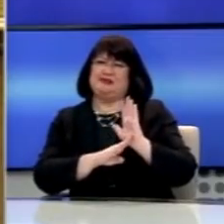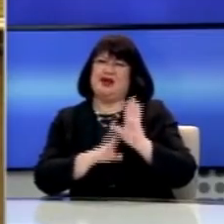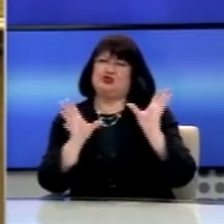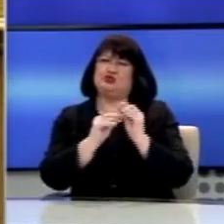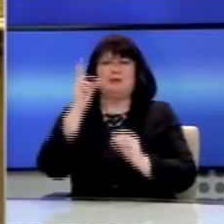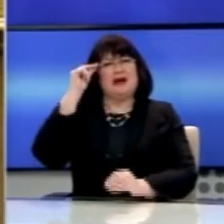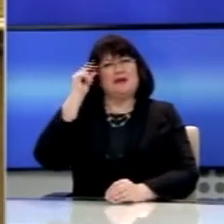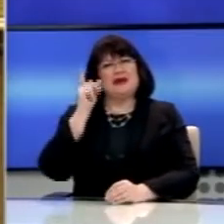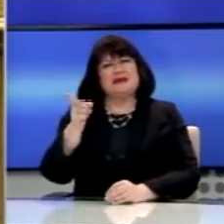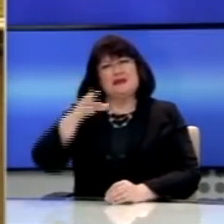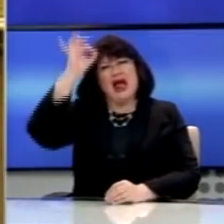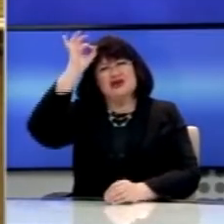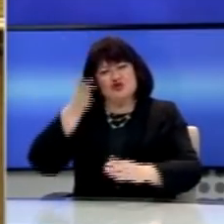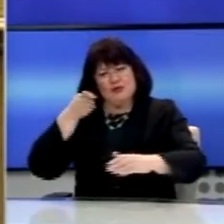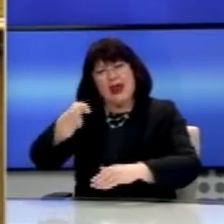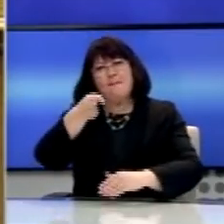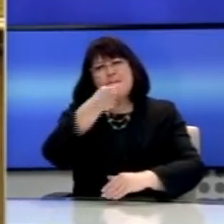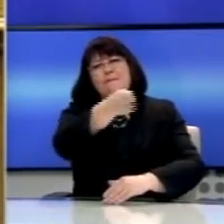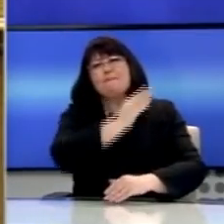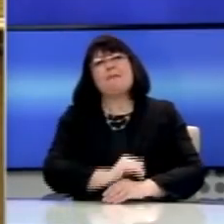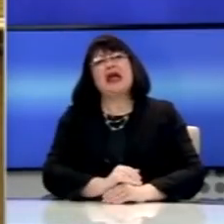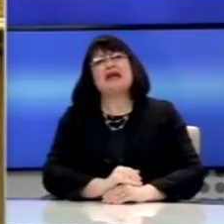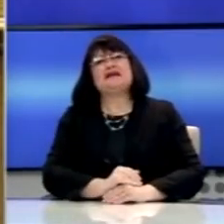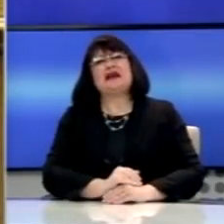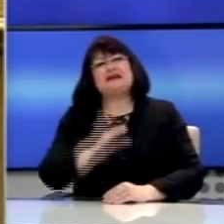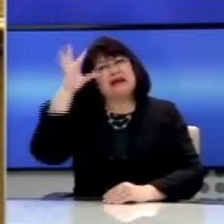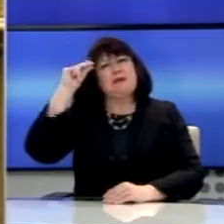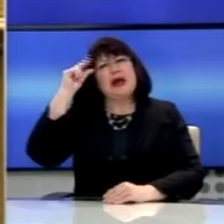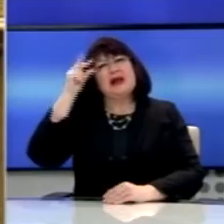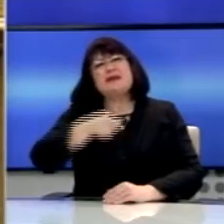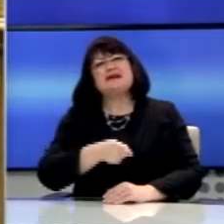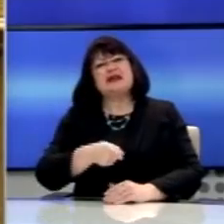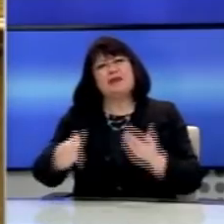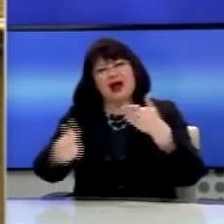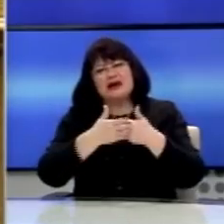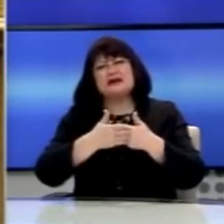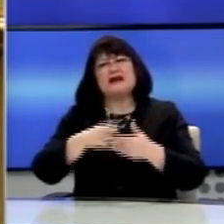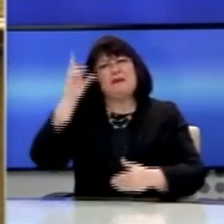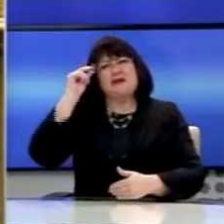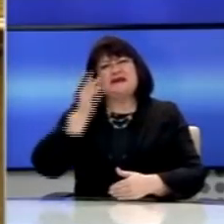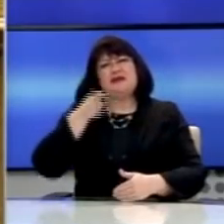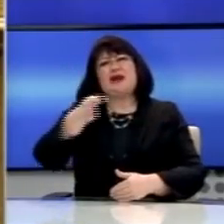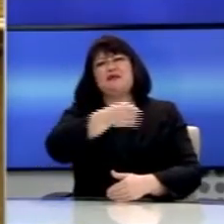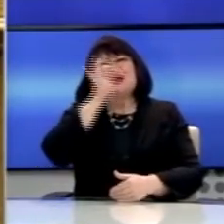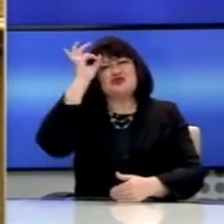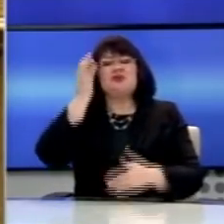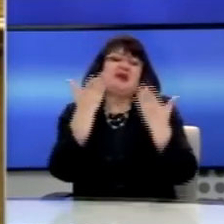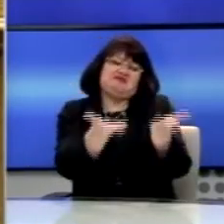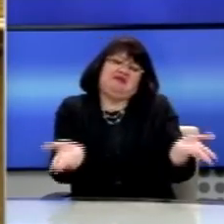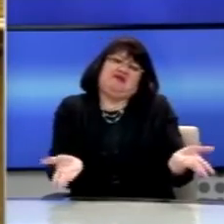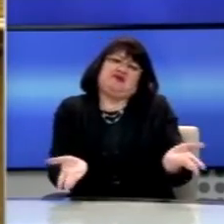να εγκαταστήσετε αστυνομικές δυνάμεις καταστολής μέσα σε αυτά, στα κλειστά πανεπιστήμια. Αλλά αυτοί